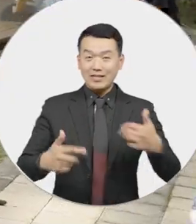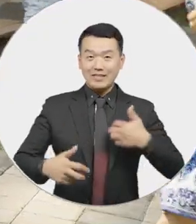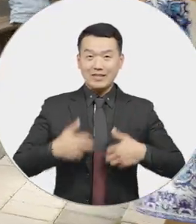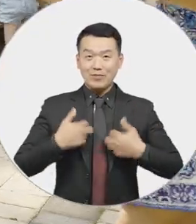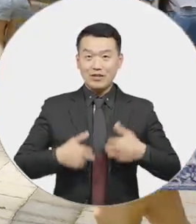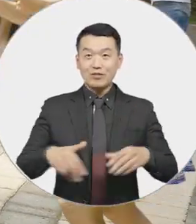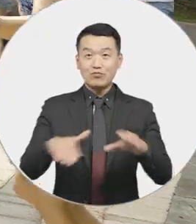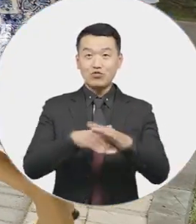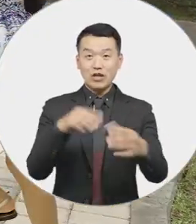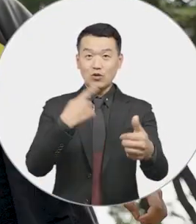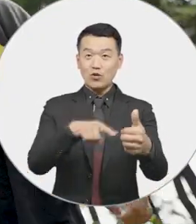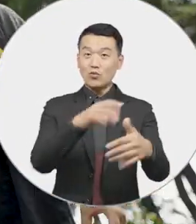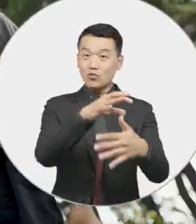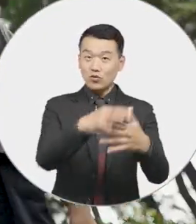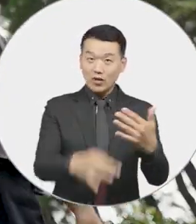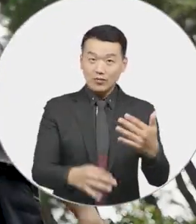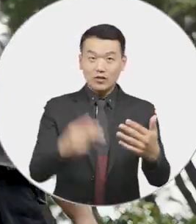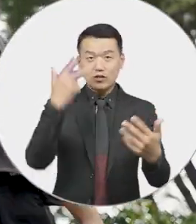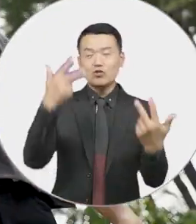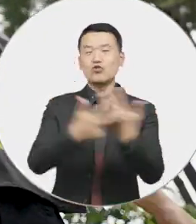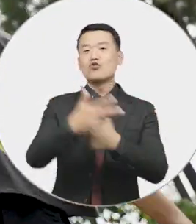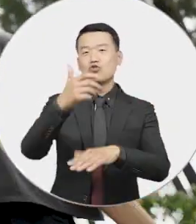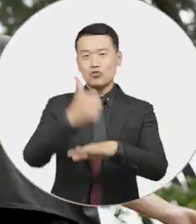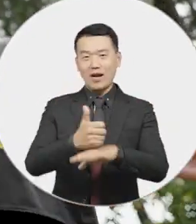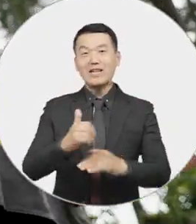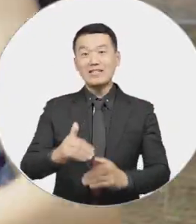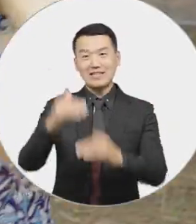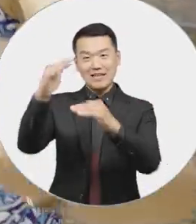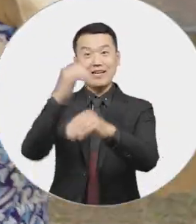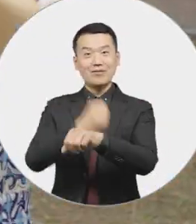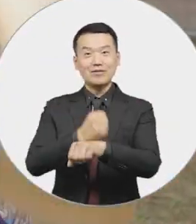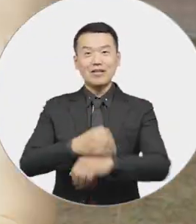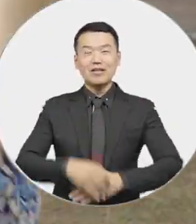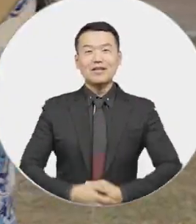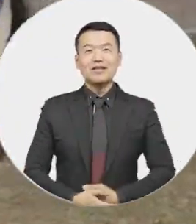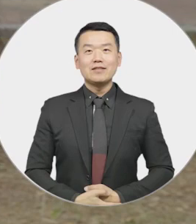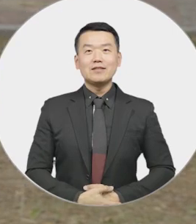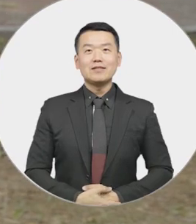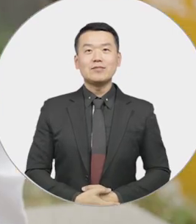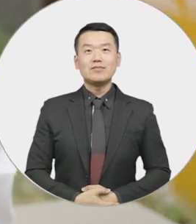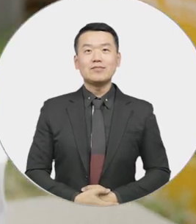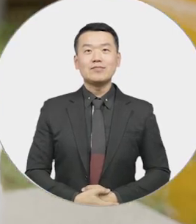알차고 재미있는 제주를 담은 문화예술교실은 주말을 더욱 기다려지게 합니다.